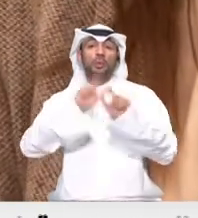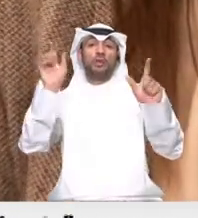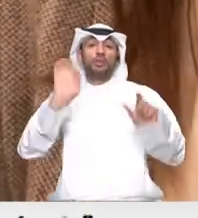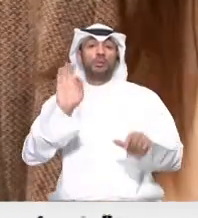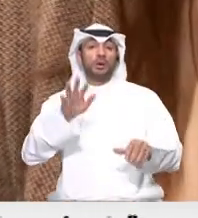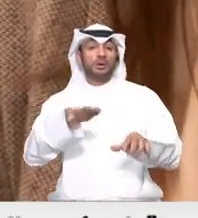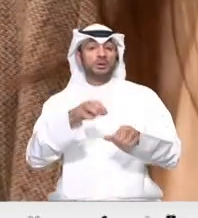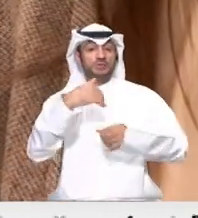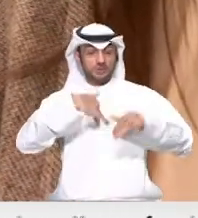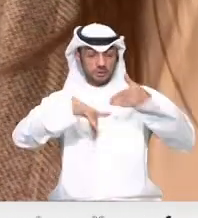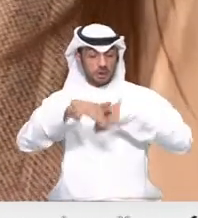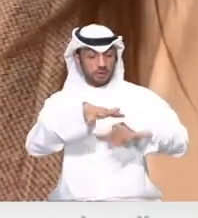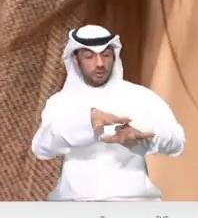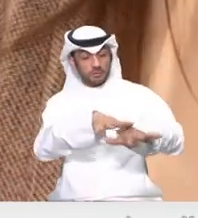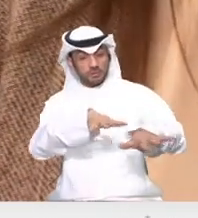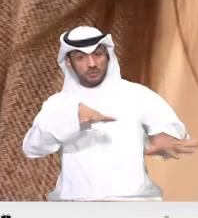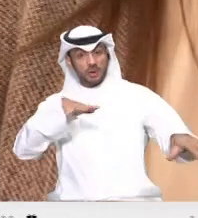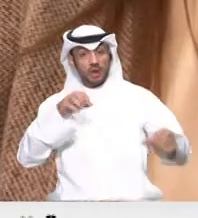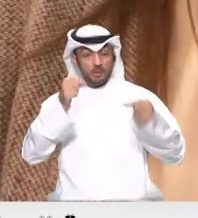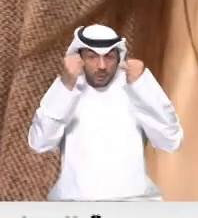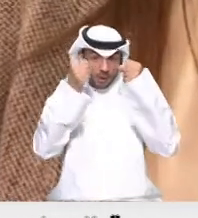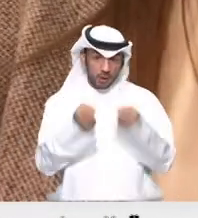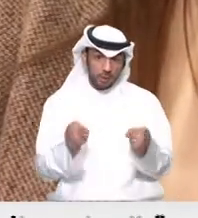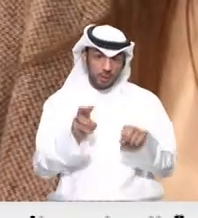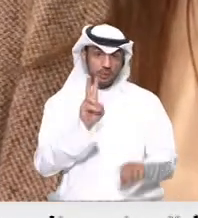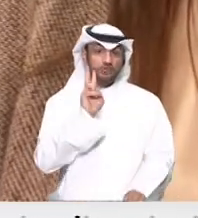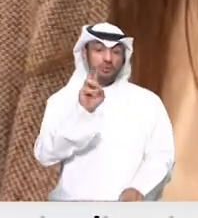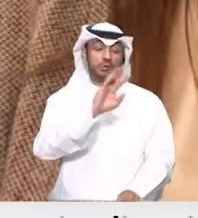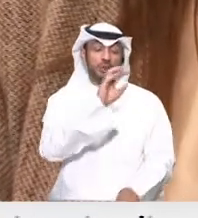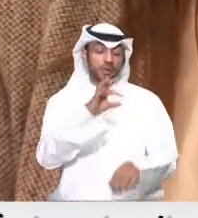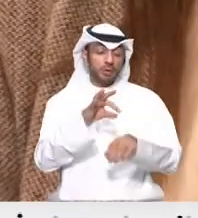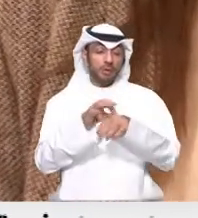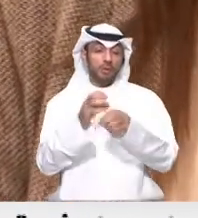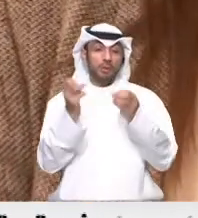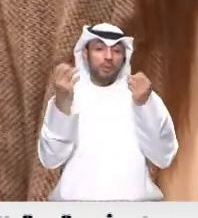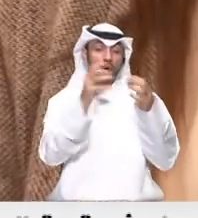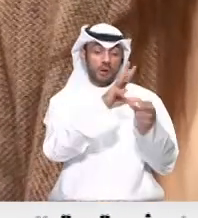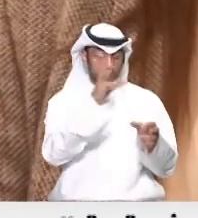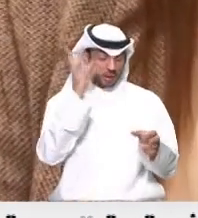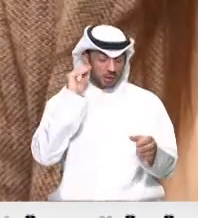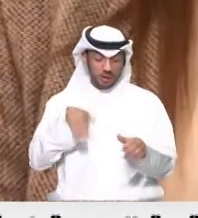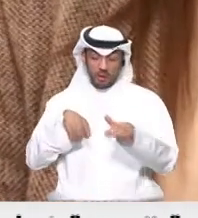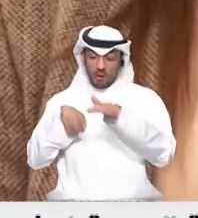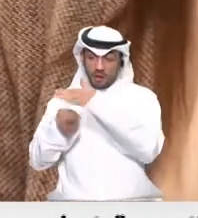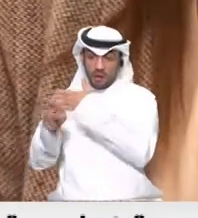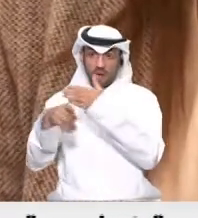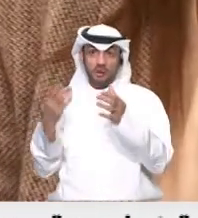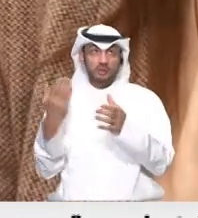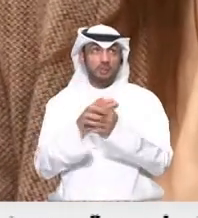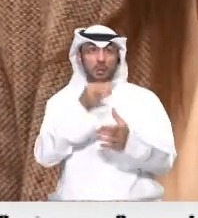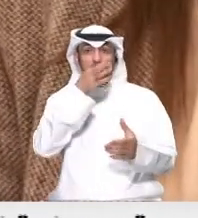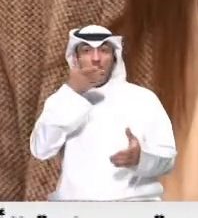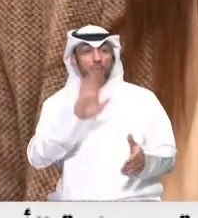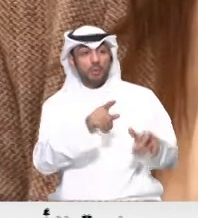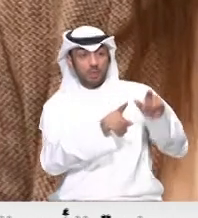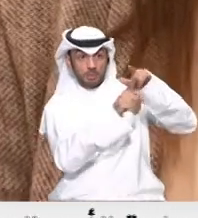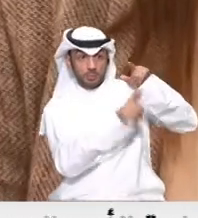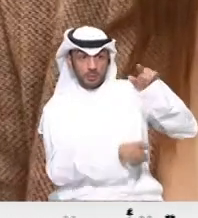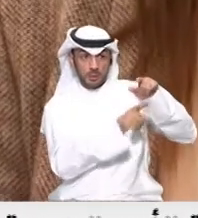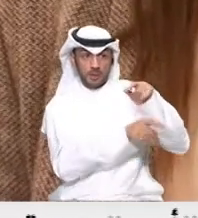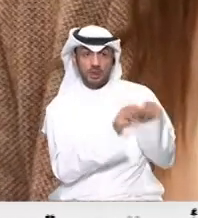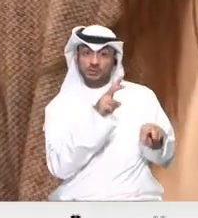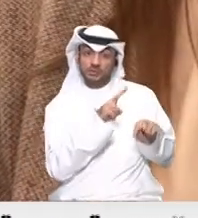باتجاه بيروت، حيث يحاول الجنوبيون وغيرهم من الهاربين كما تفضلت من هذا